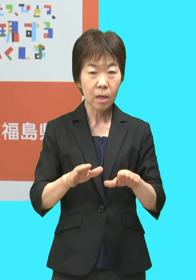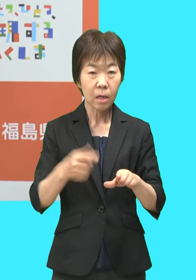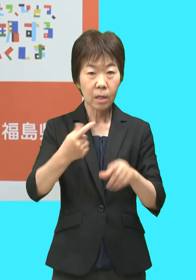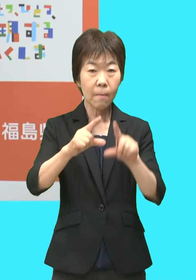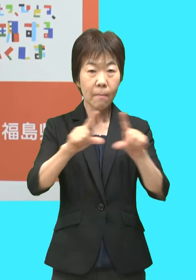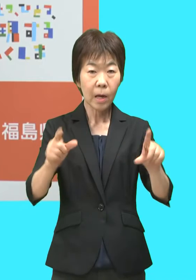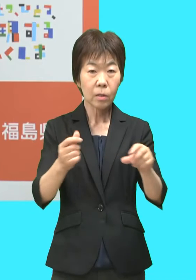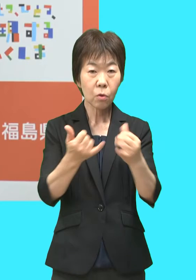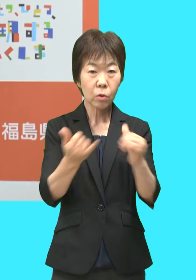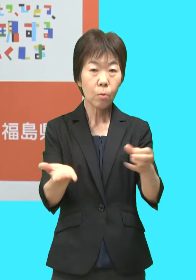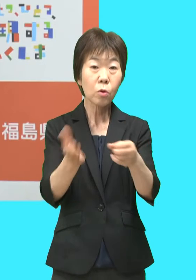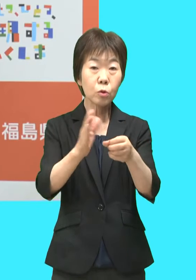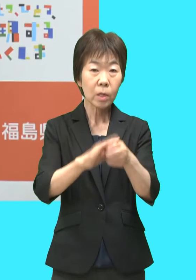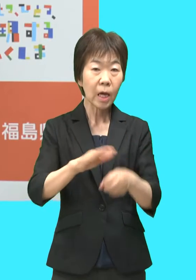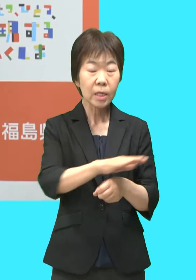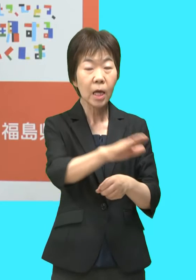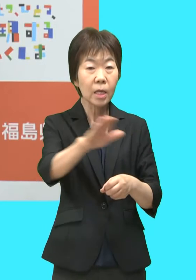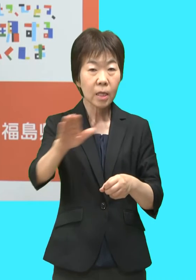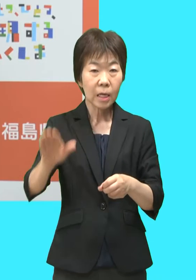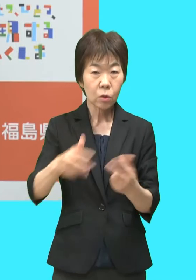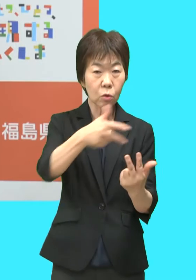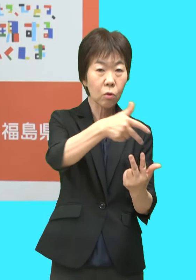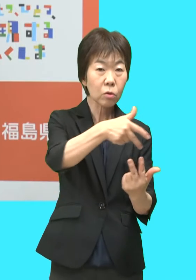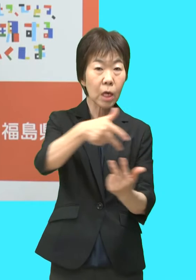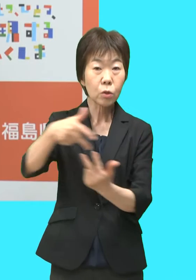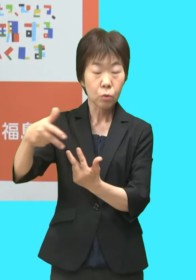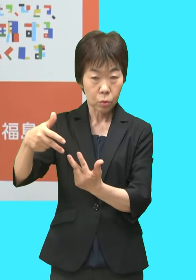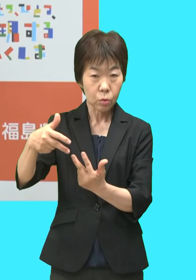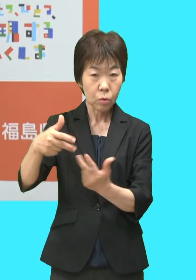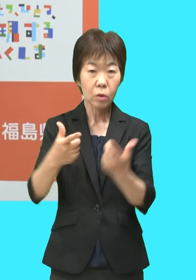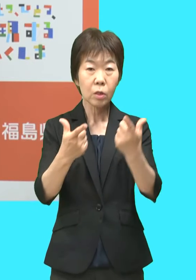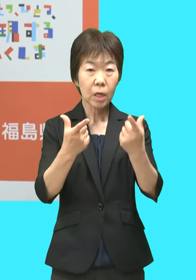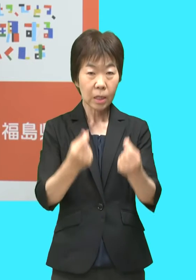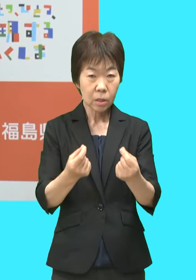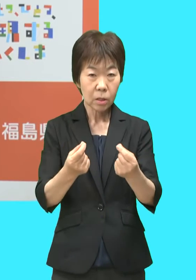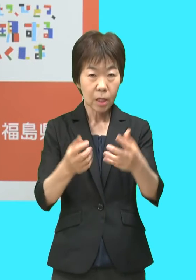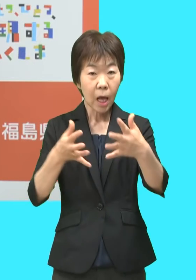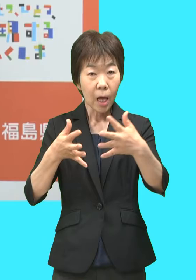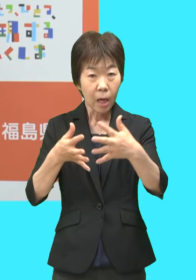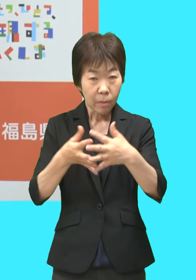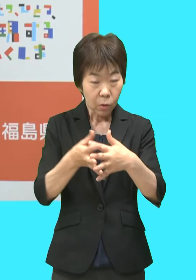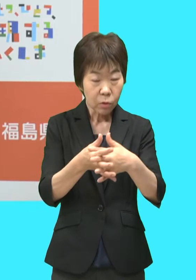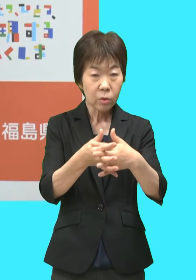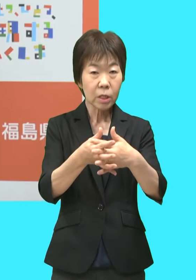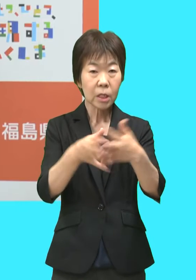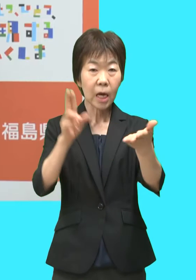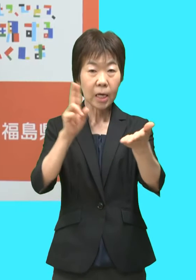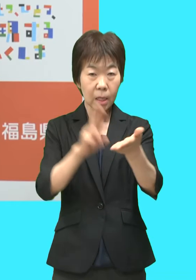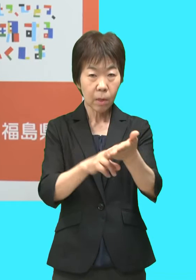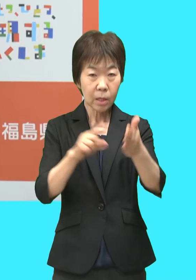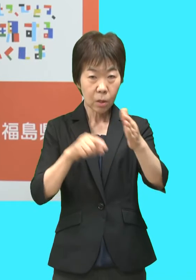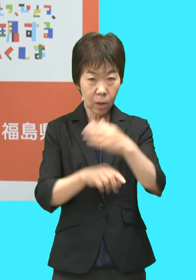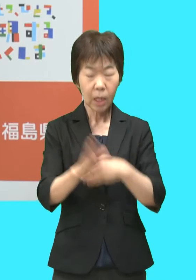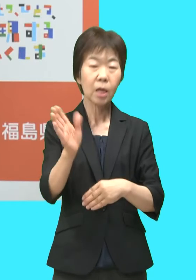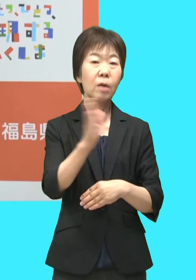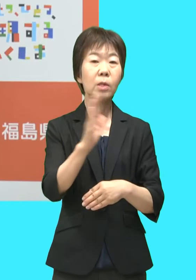般の方も含めた全体としてのスケジュール、確実な見通しを積み上げているわけではありませんが、やはり総